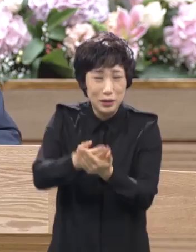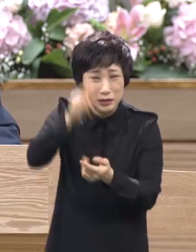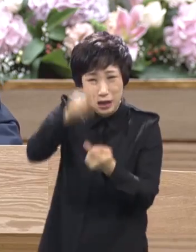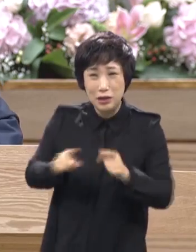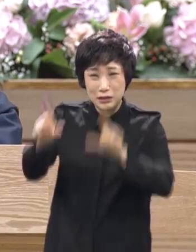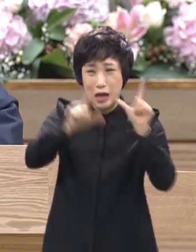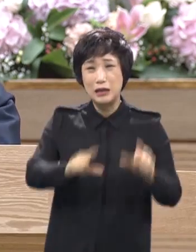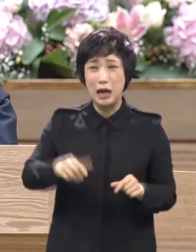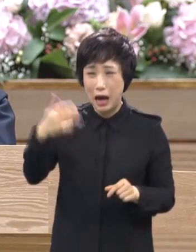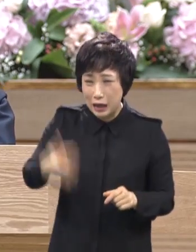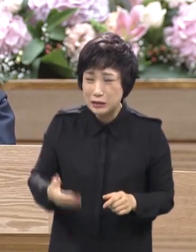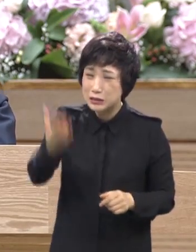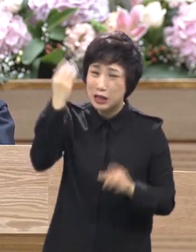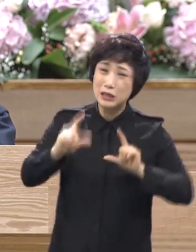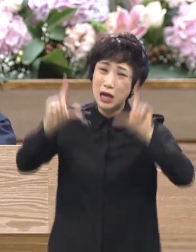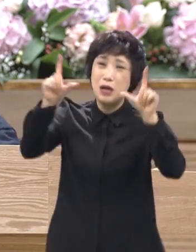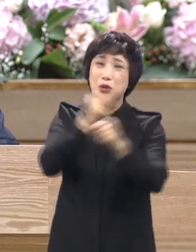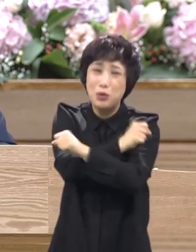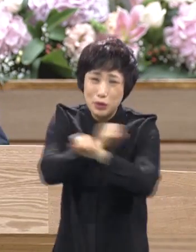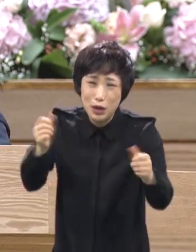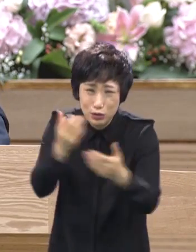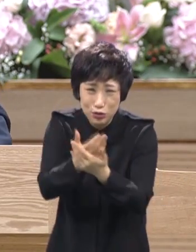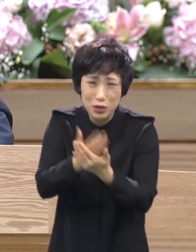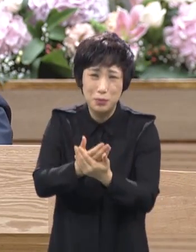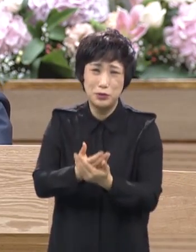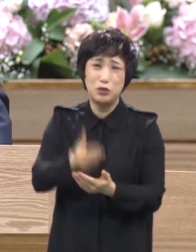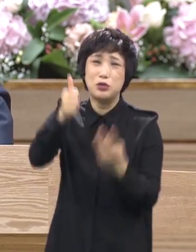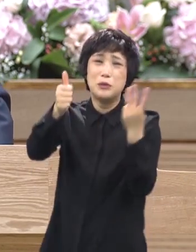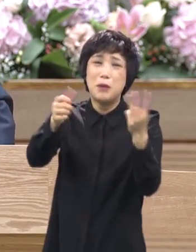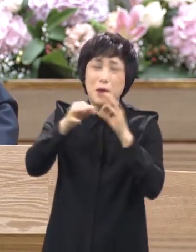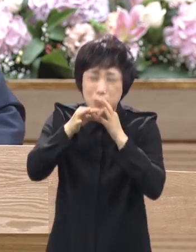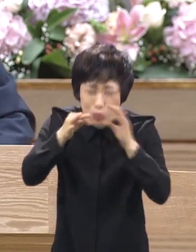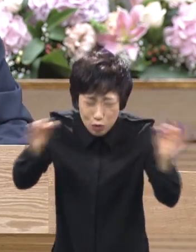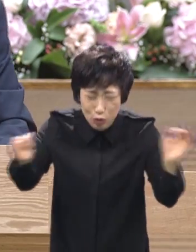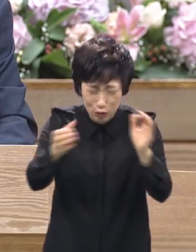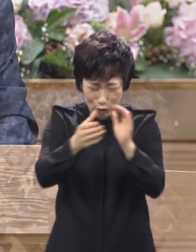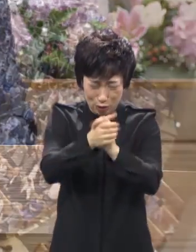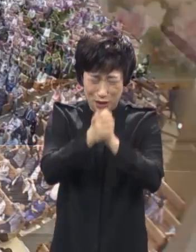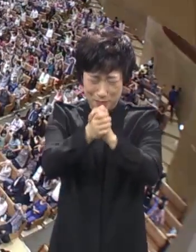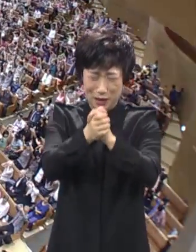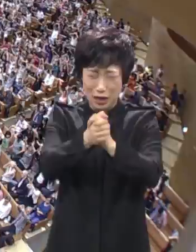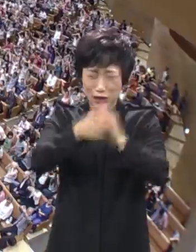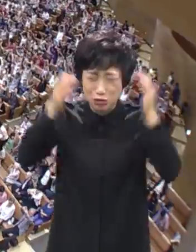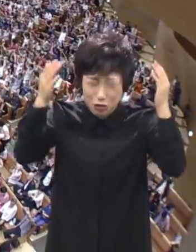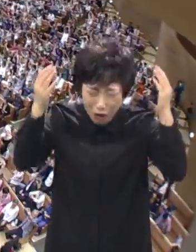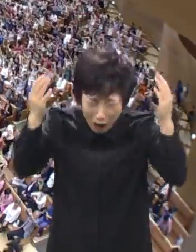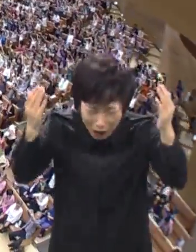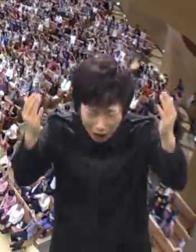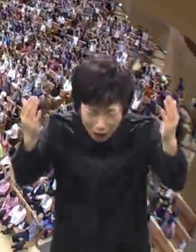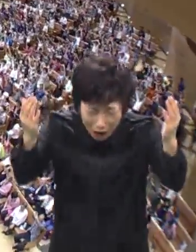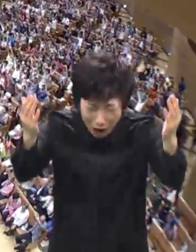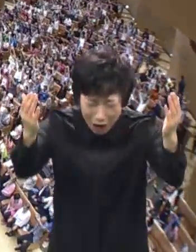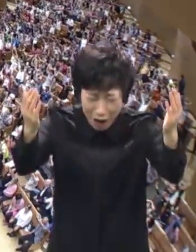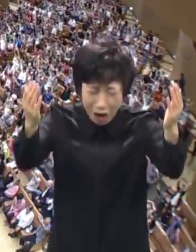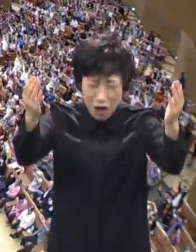살지 못한 지난 나를 용서해 주세요. 주여 삼창하고 기도하겠습니다. 주여!